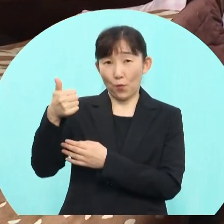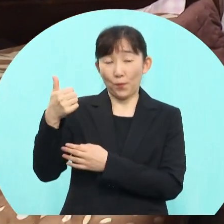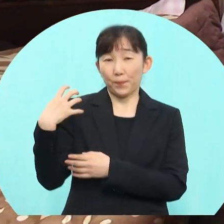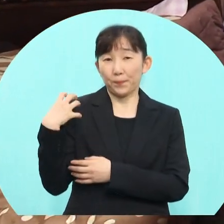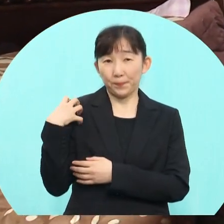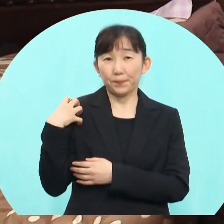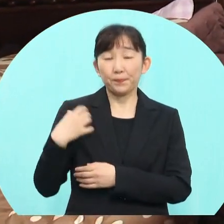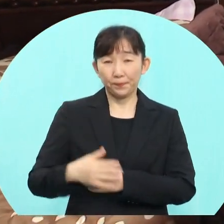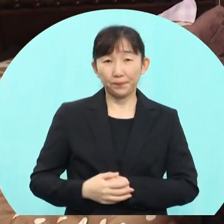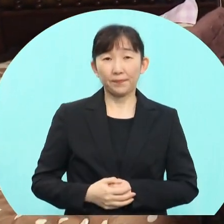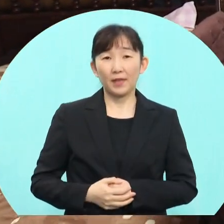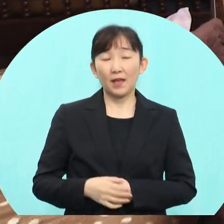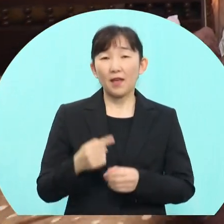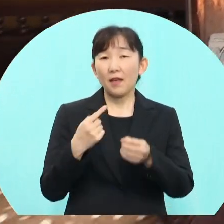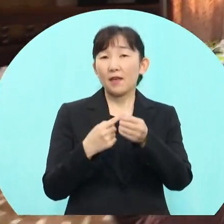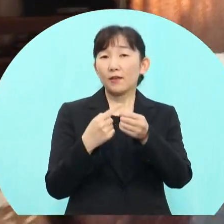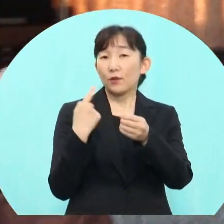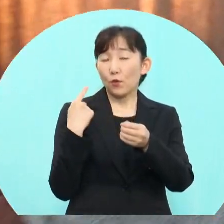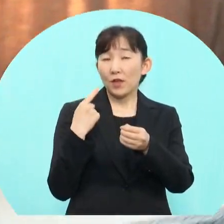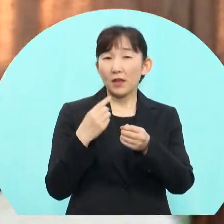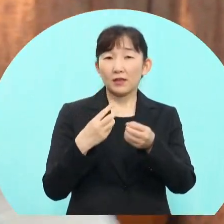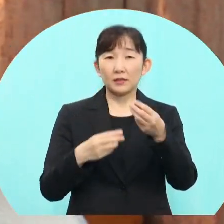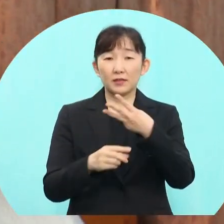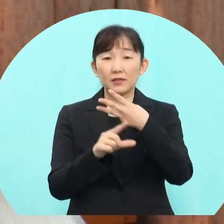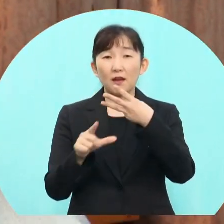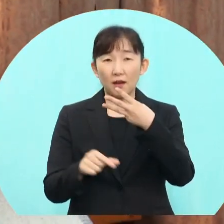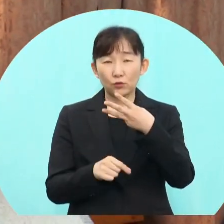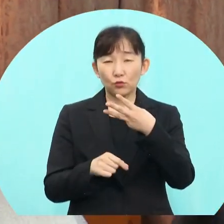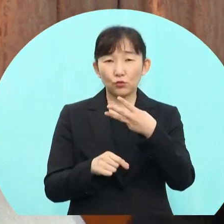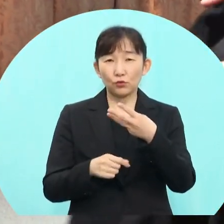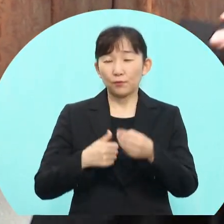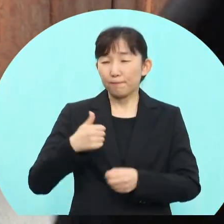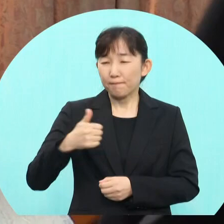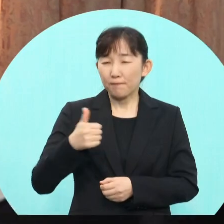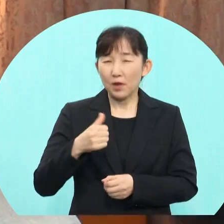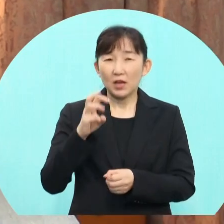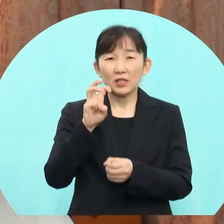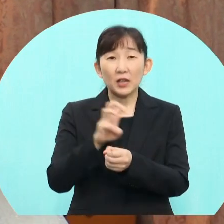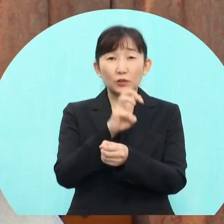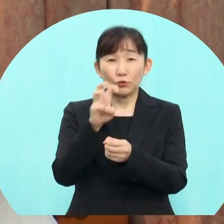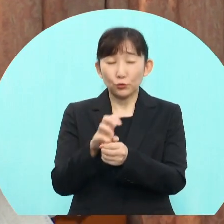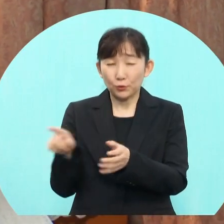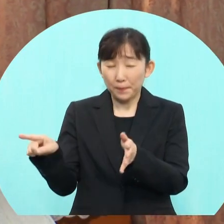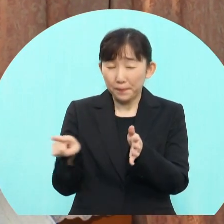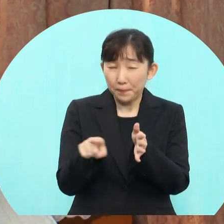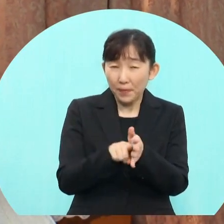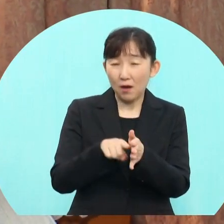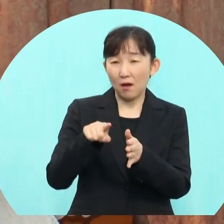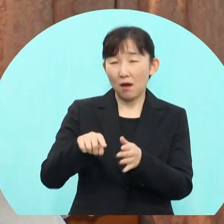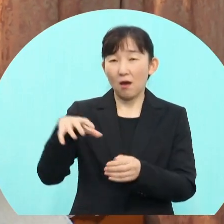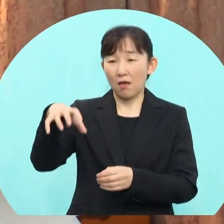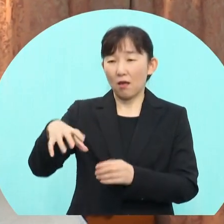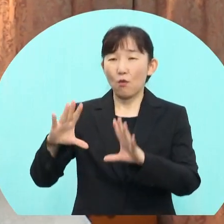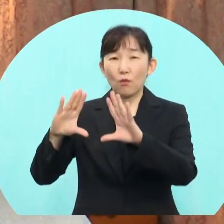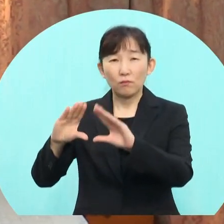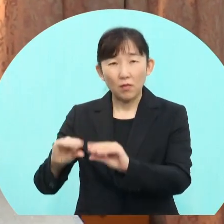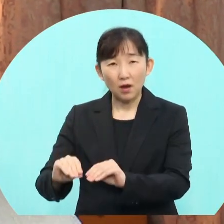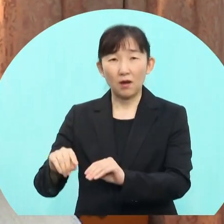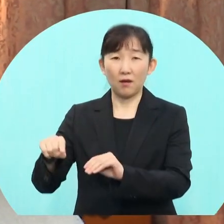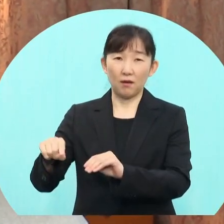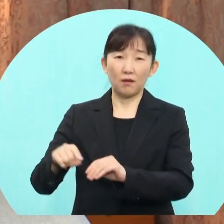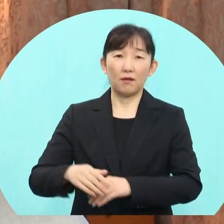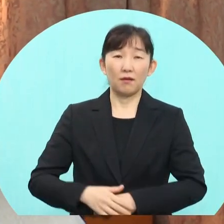。しかし去年3月、30年勤めてきた保育園を閉じることになりました